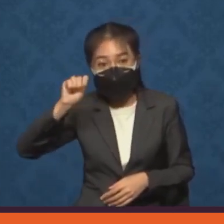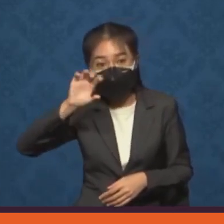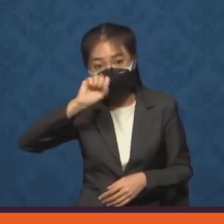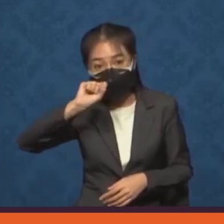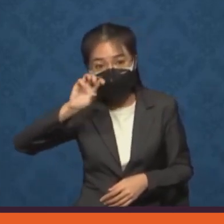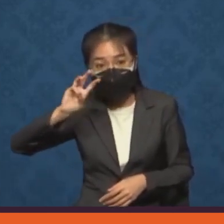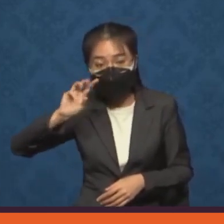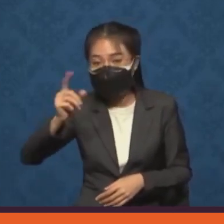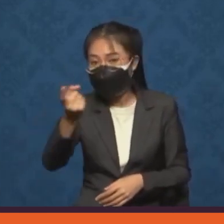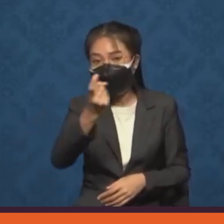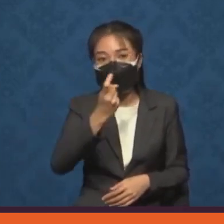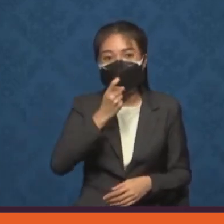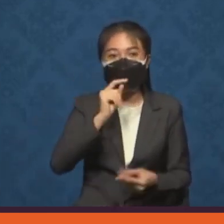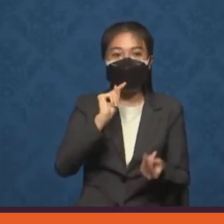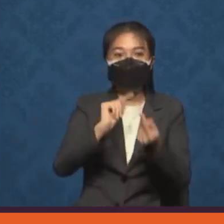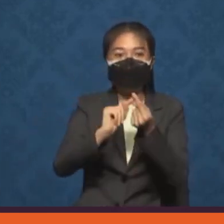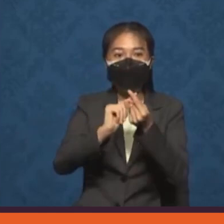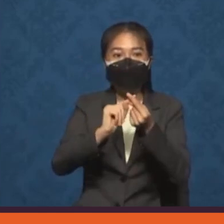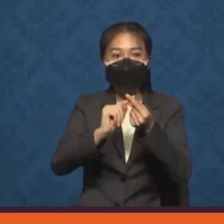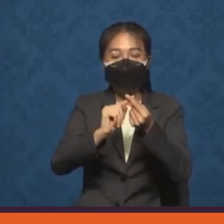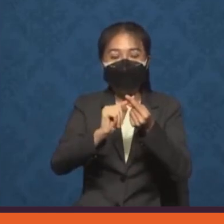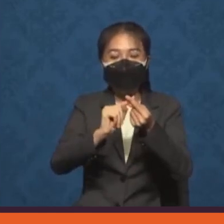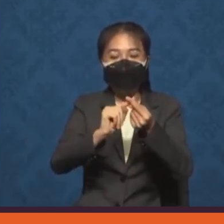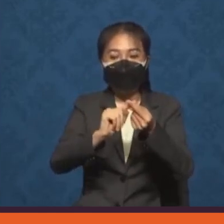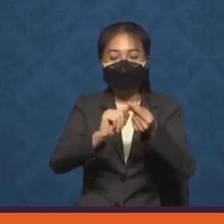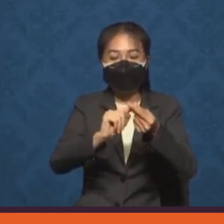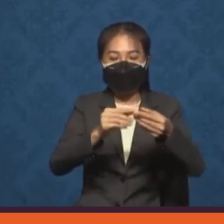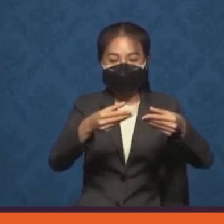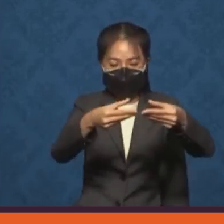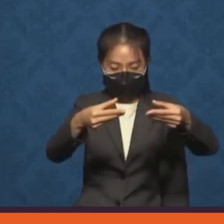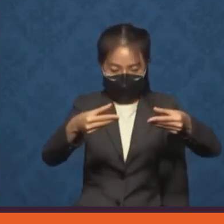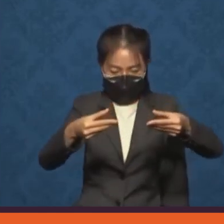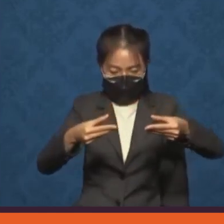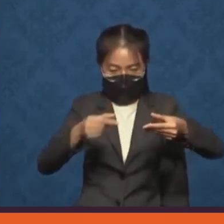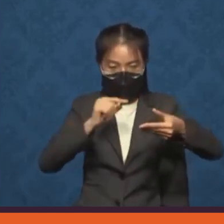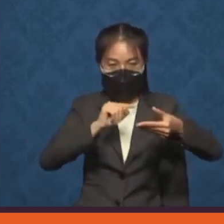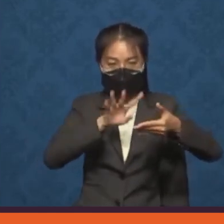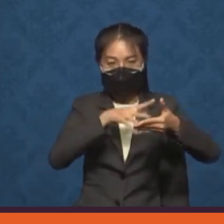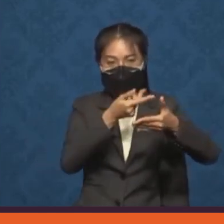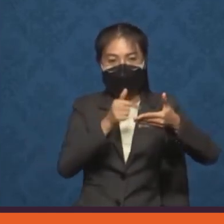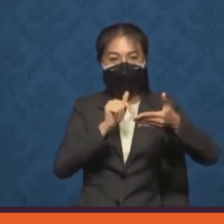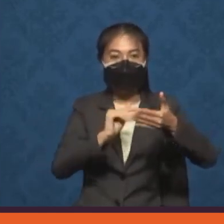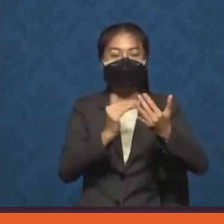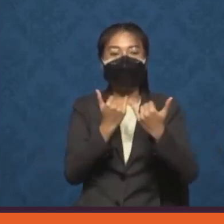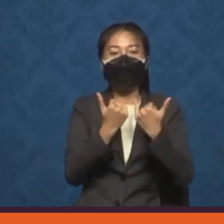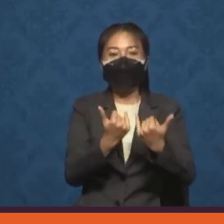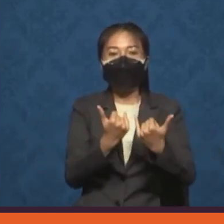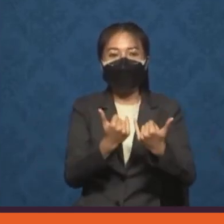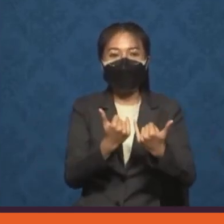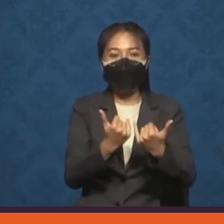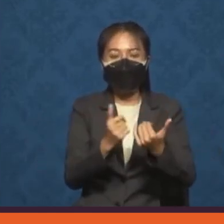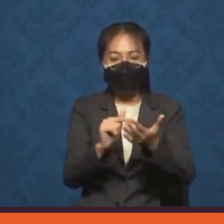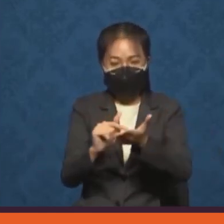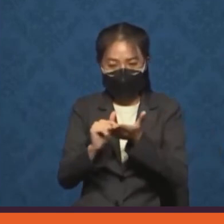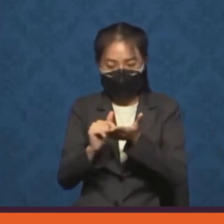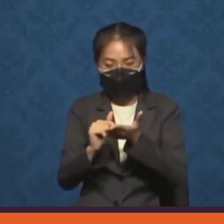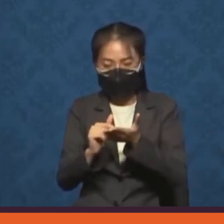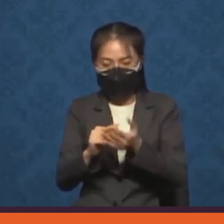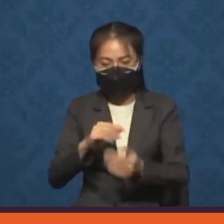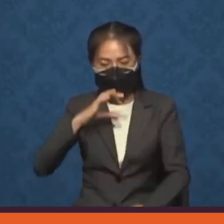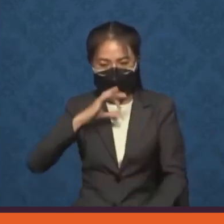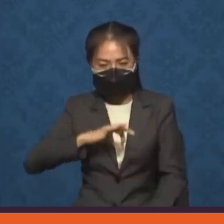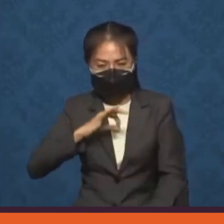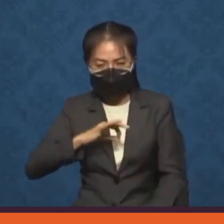ฉบับนี้มีเนื้อหาที่เป็นการบั่นทอนความเป็นอิสระของศาลท่านไล่เรียงไปทีละ